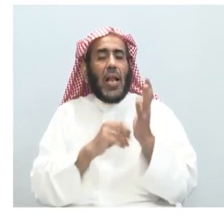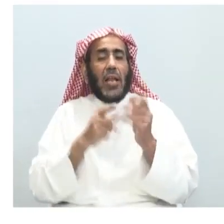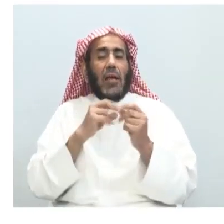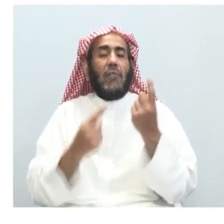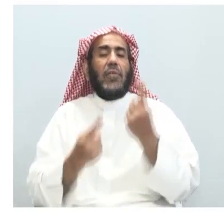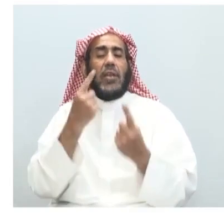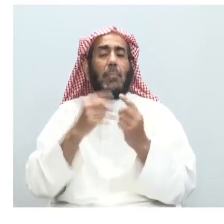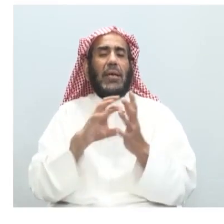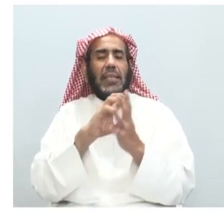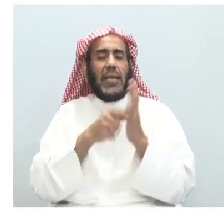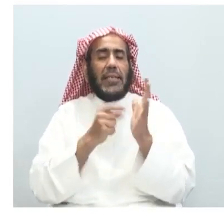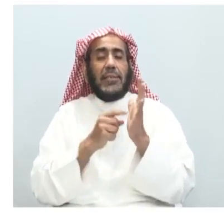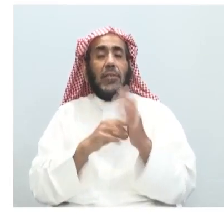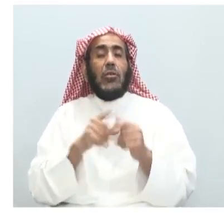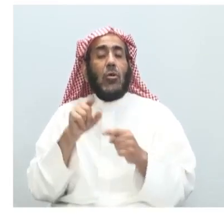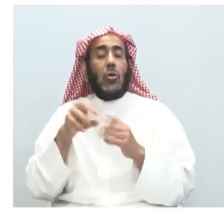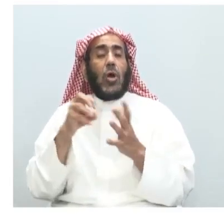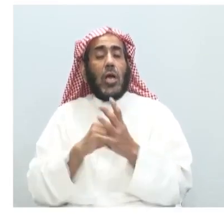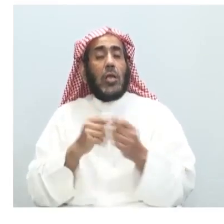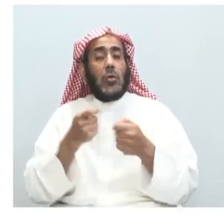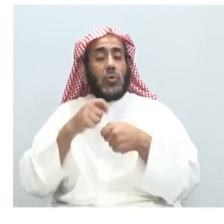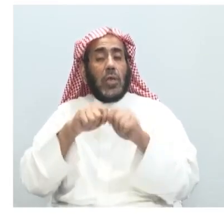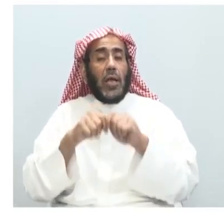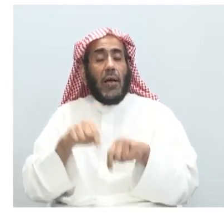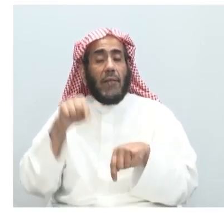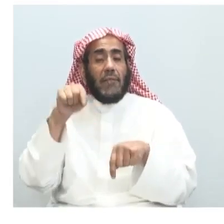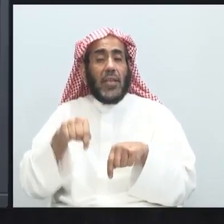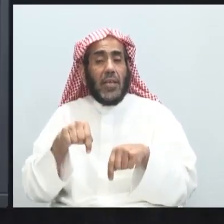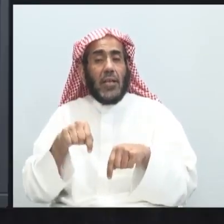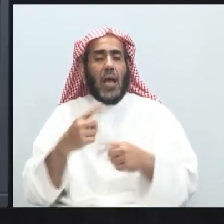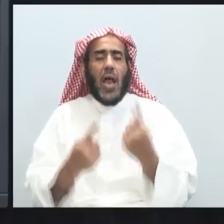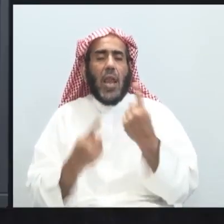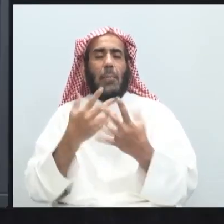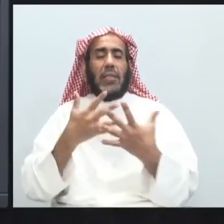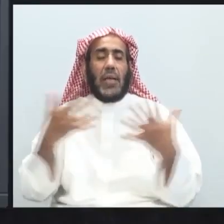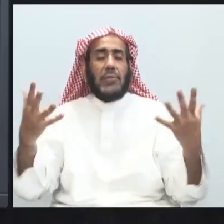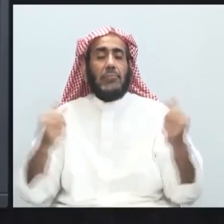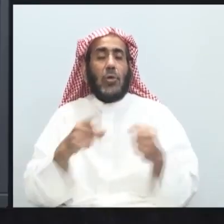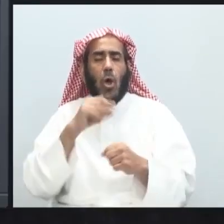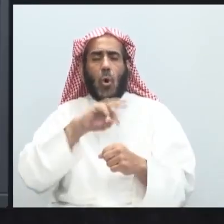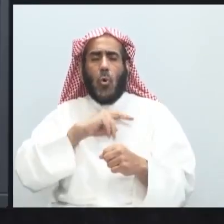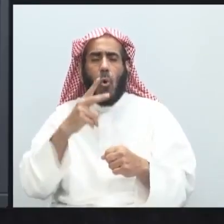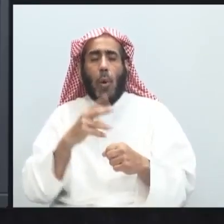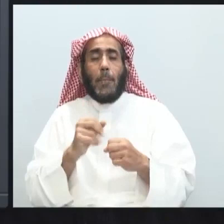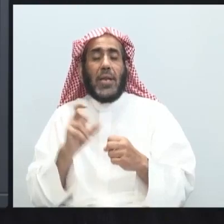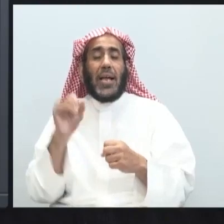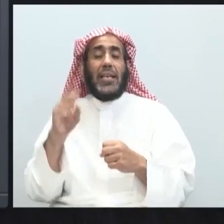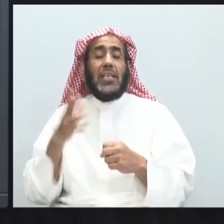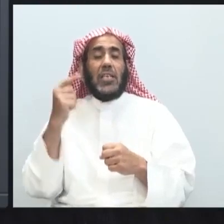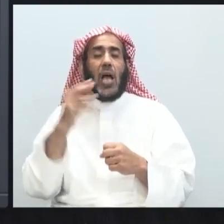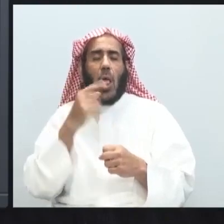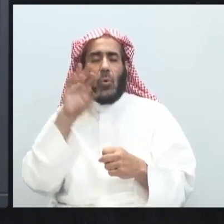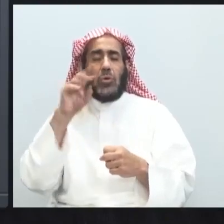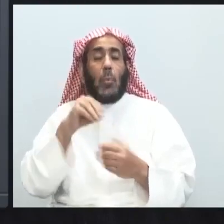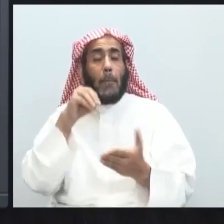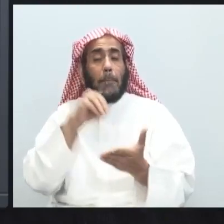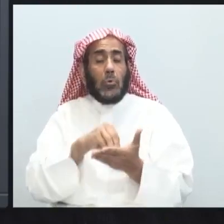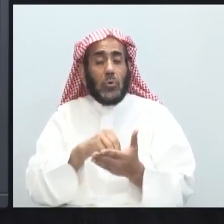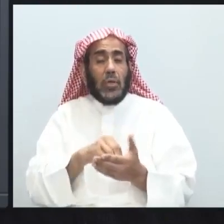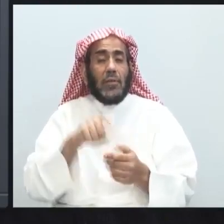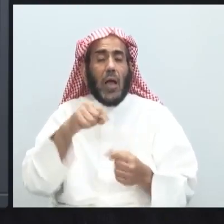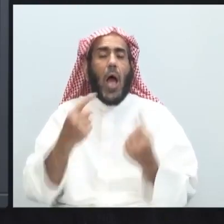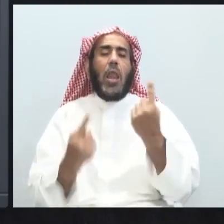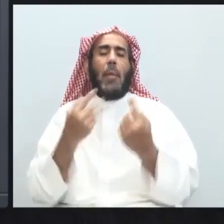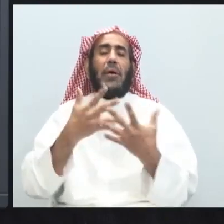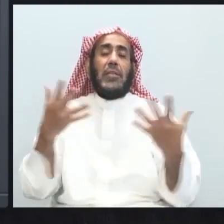في النباتات اذا هو اين يصنع يصنع في النباتات اذا كلا من النشا والسلوكوز موجود في